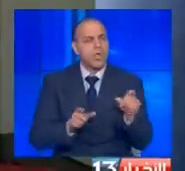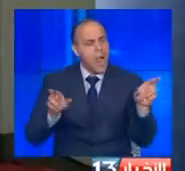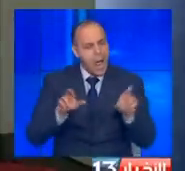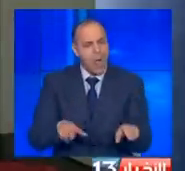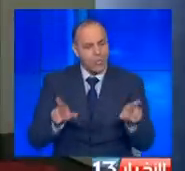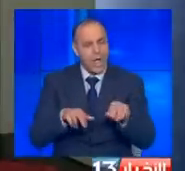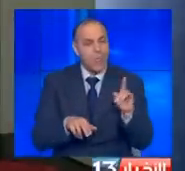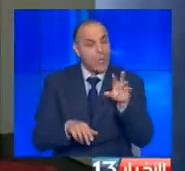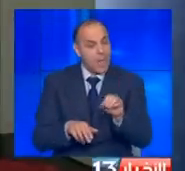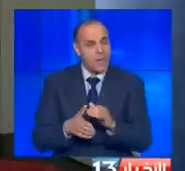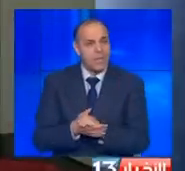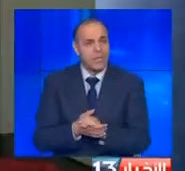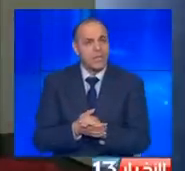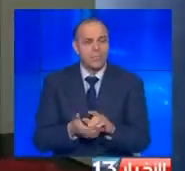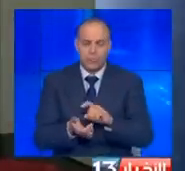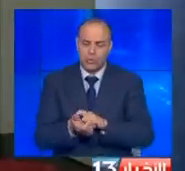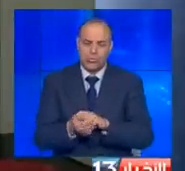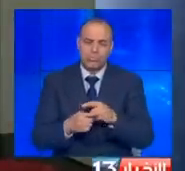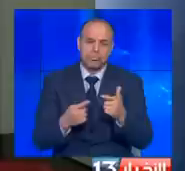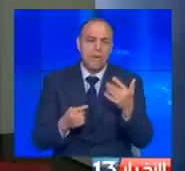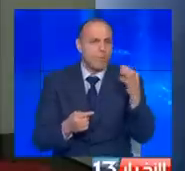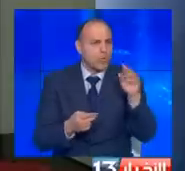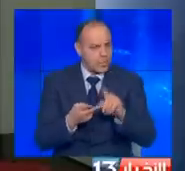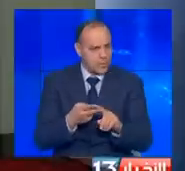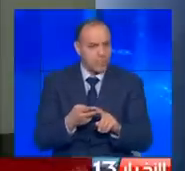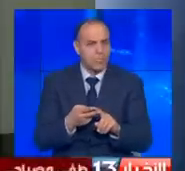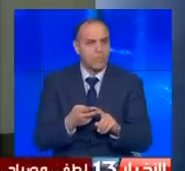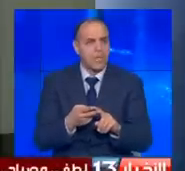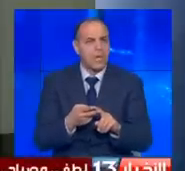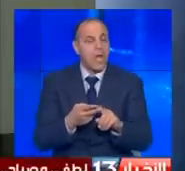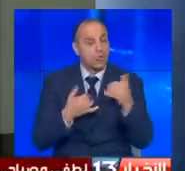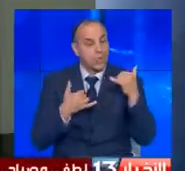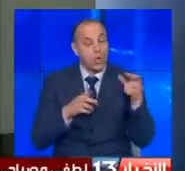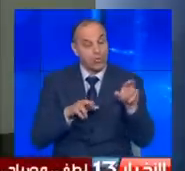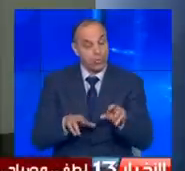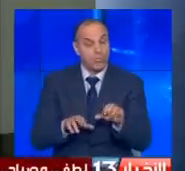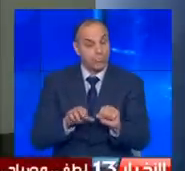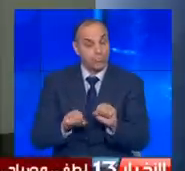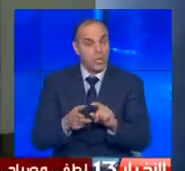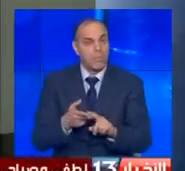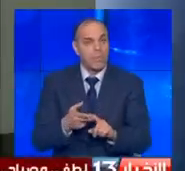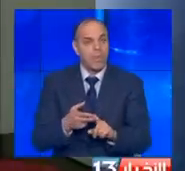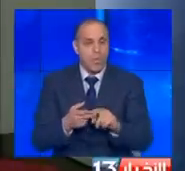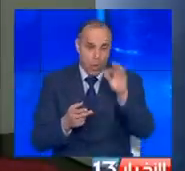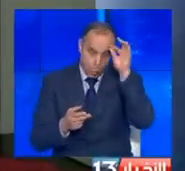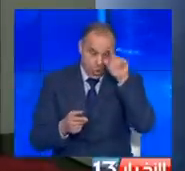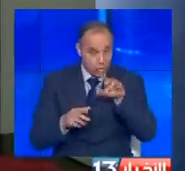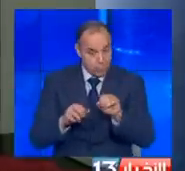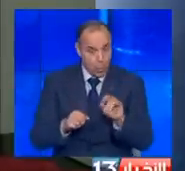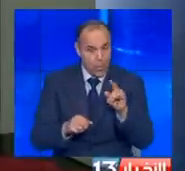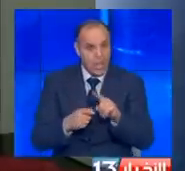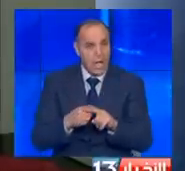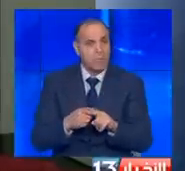اسبوع من هنا اللي امانات هذا الفرنسيه ولا يزال موجودين والامام تونسي كل شيء على